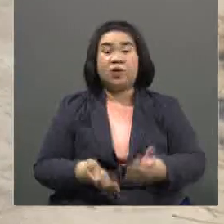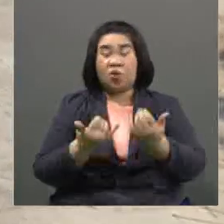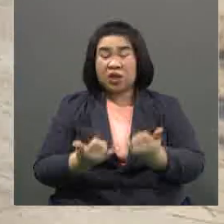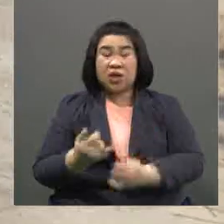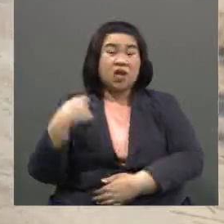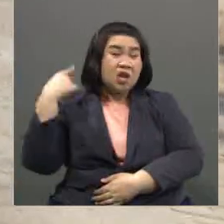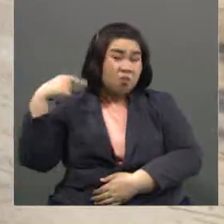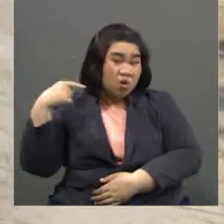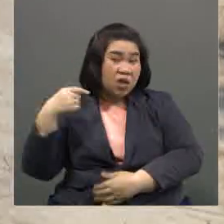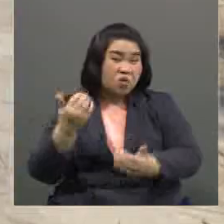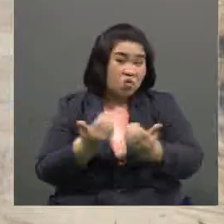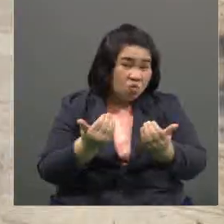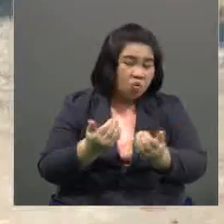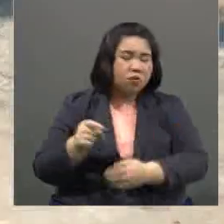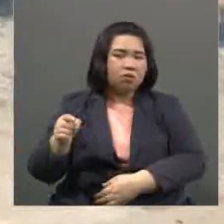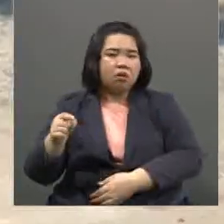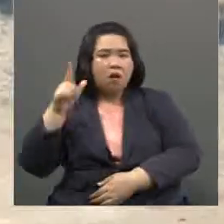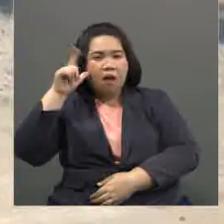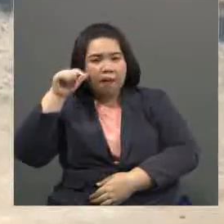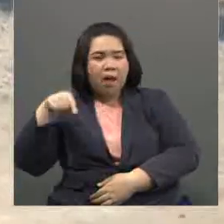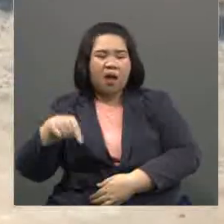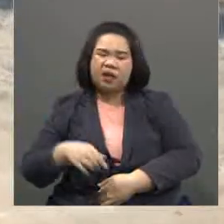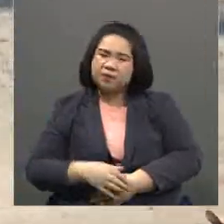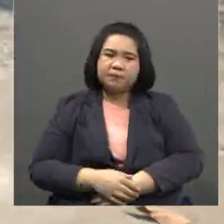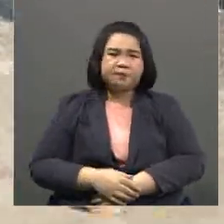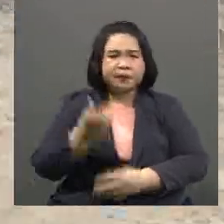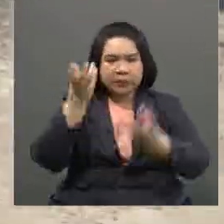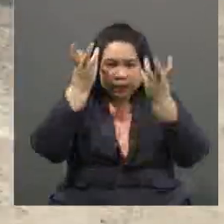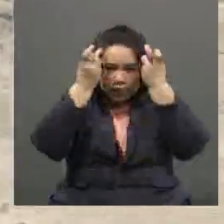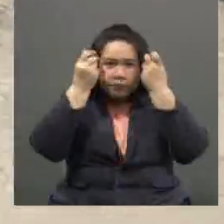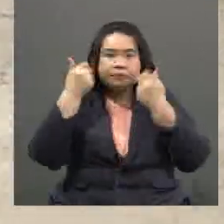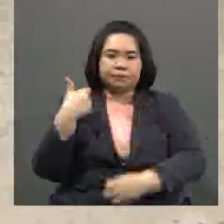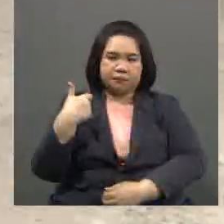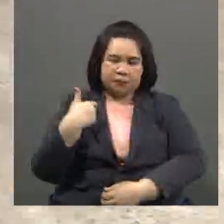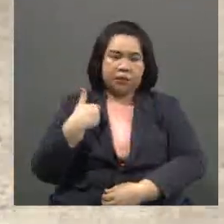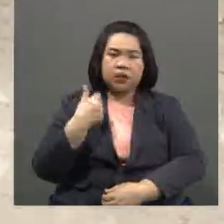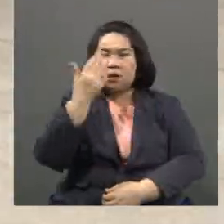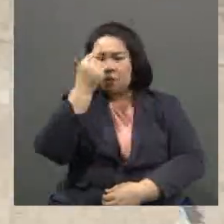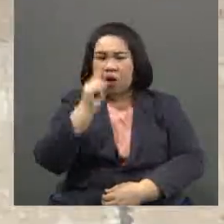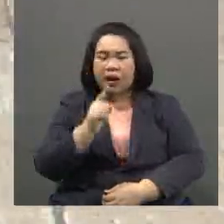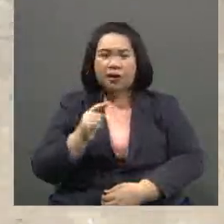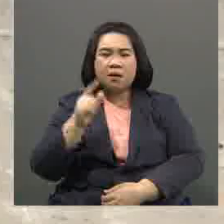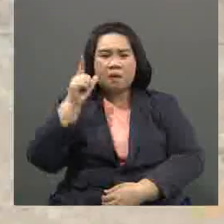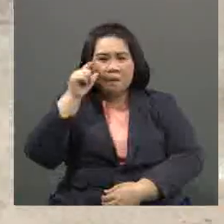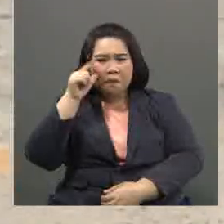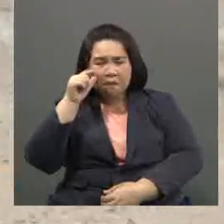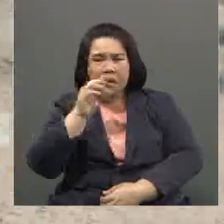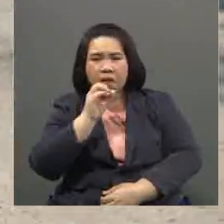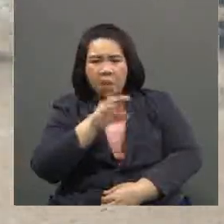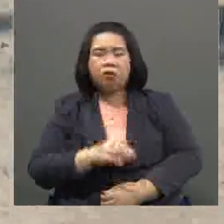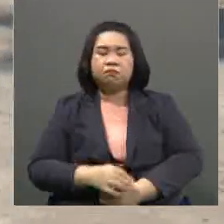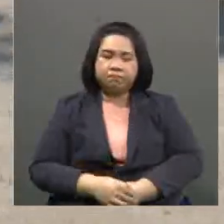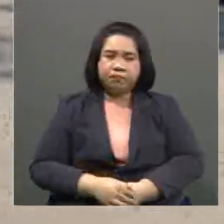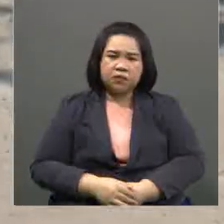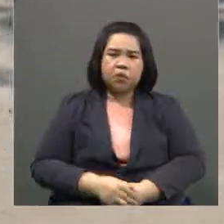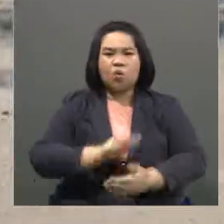ปกครองณขณะนี้เนี่ยอยู่ในสภาวะค่อนข้างที่จะเครียดมากทีเดียวนะคะคือคุณแม่ของเด็กนะเคขอร้องนะเขาบอกว่าอยาก